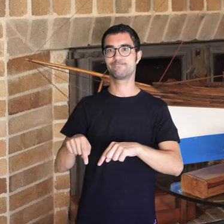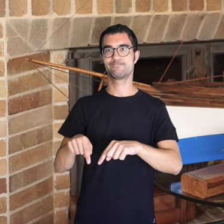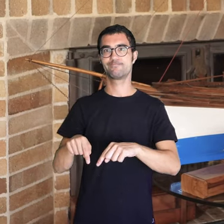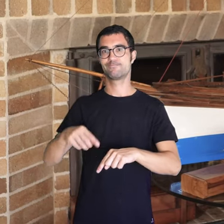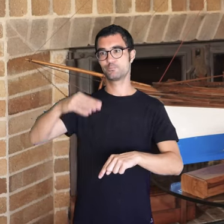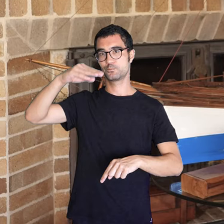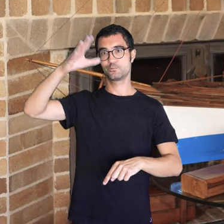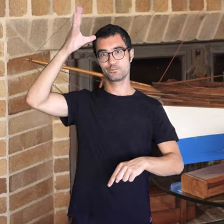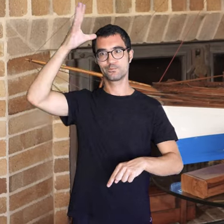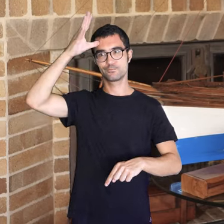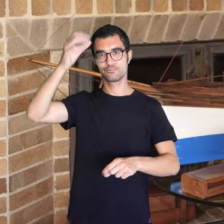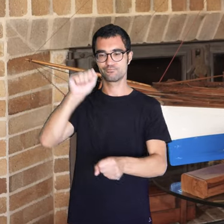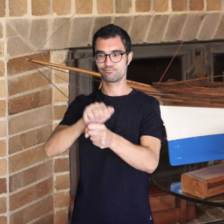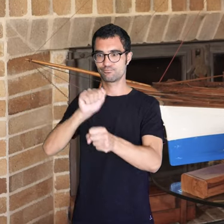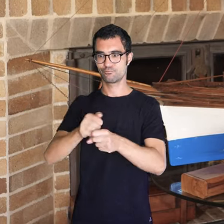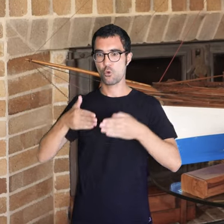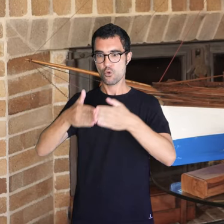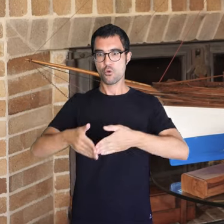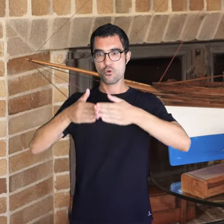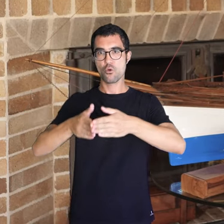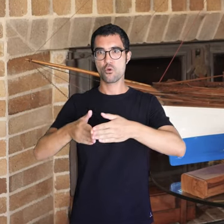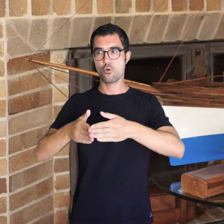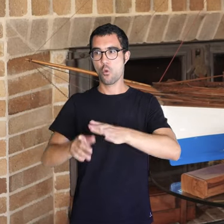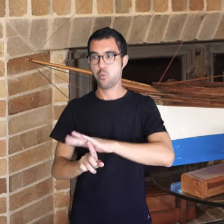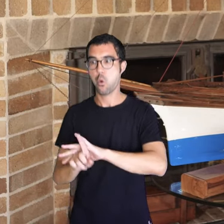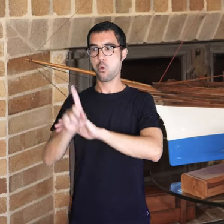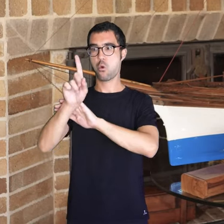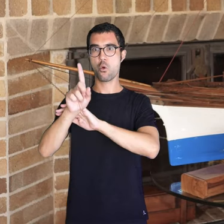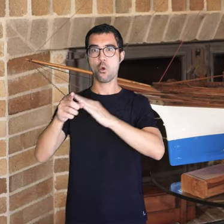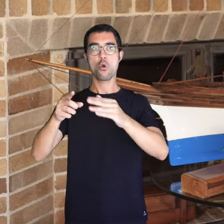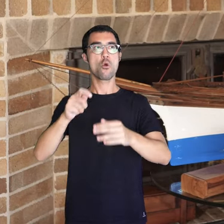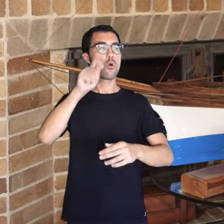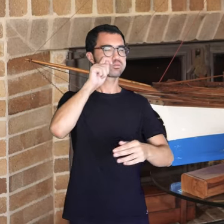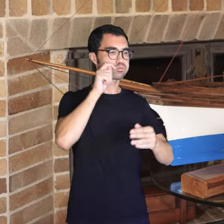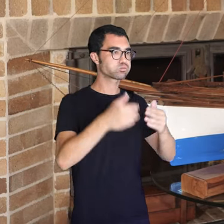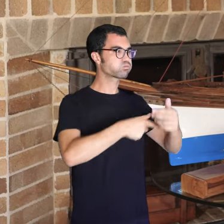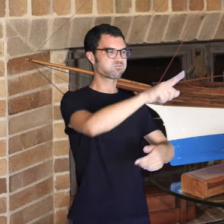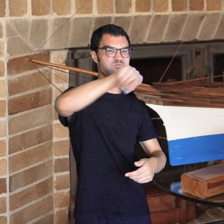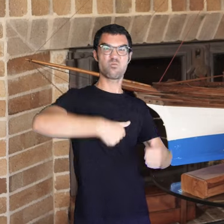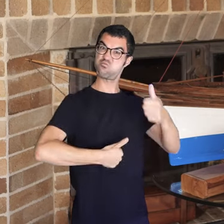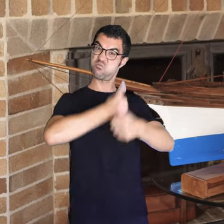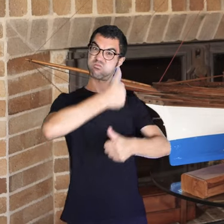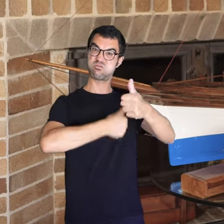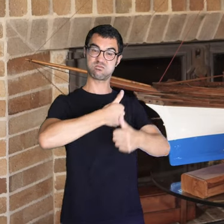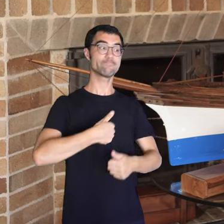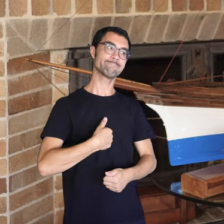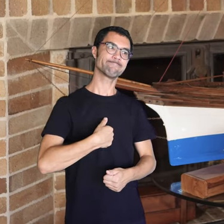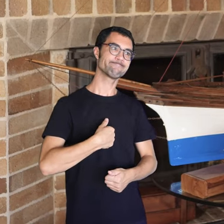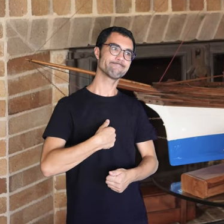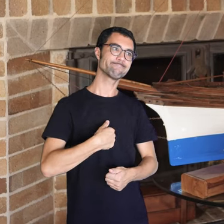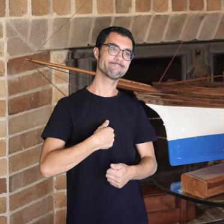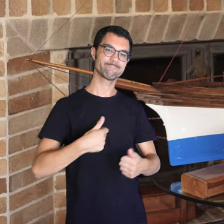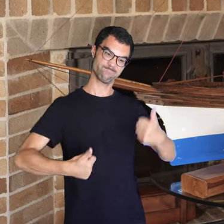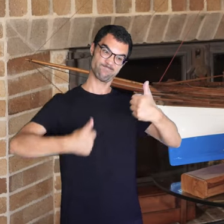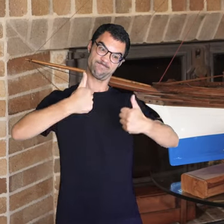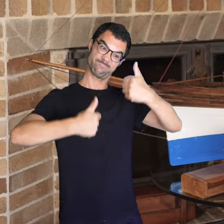l'indústria de mon pare va començar a tenir una competència un poc forta i vaig entendre